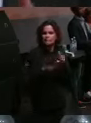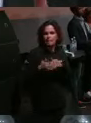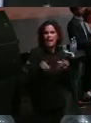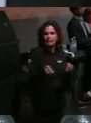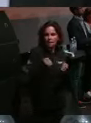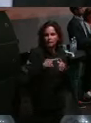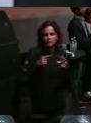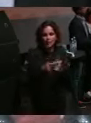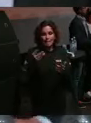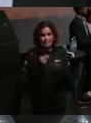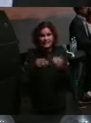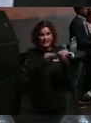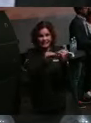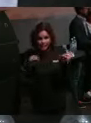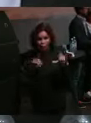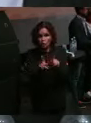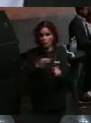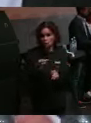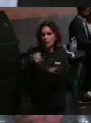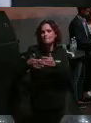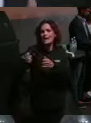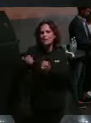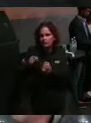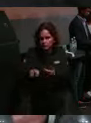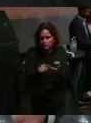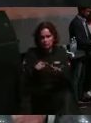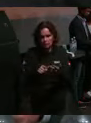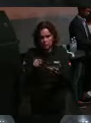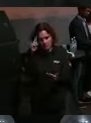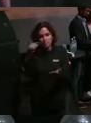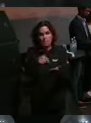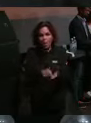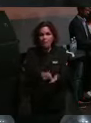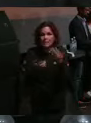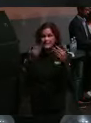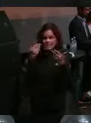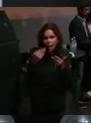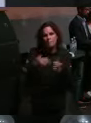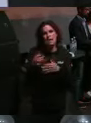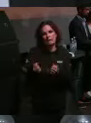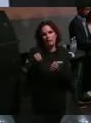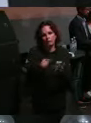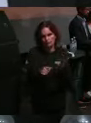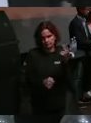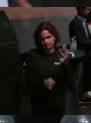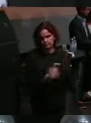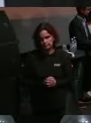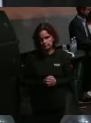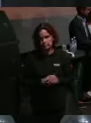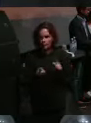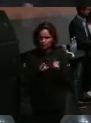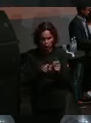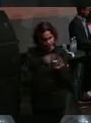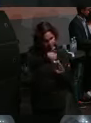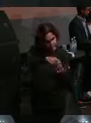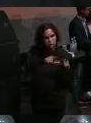nivå som vi ønsker, så trenger vi mer kraft. Og skal vi nå klimamålene våre, så trenger vi mer kraft. Sånn at vi må se dette I